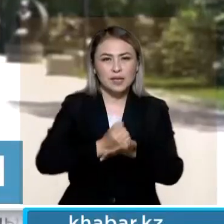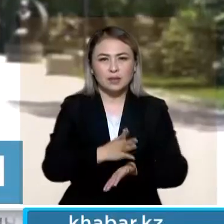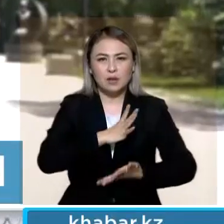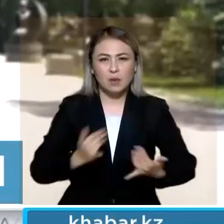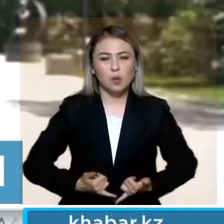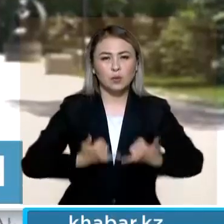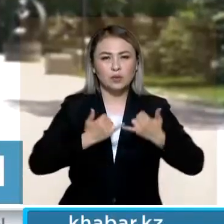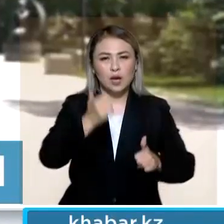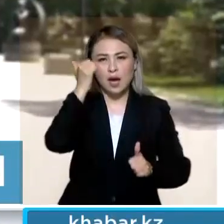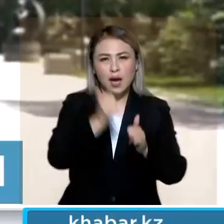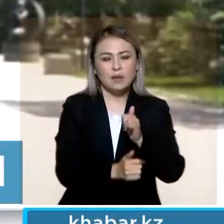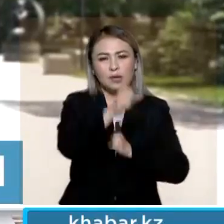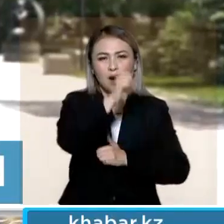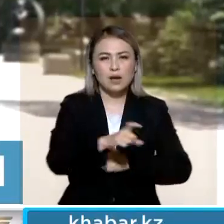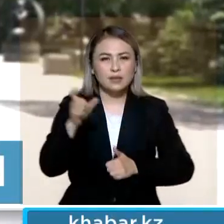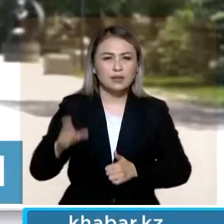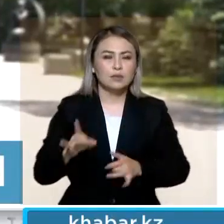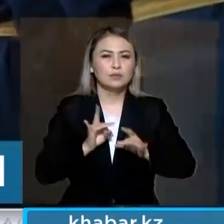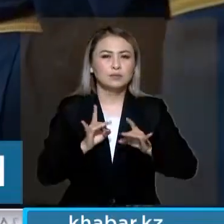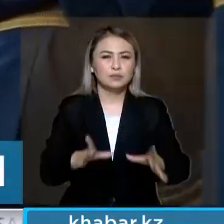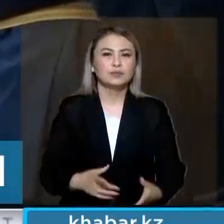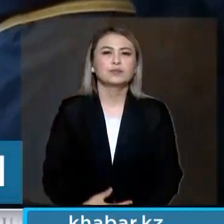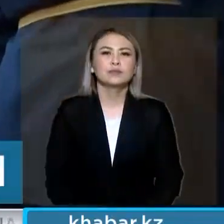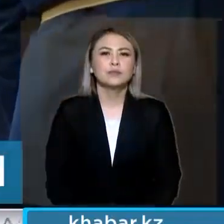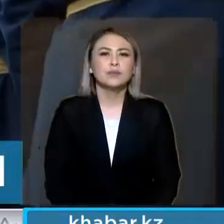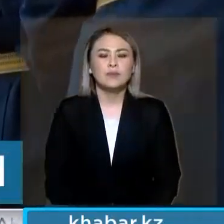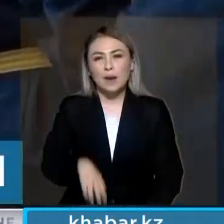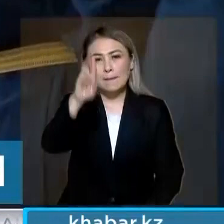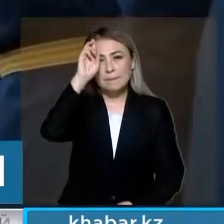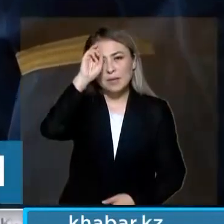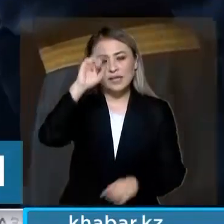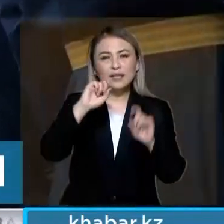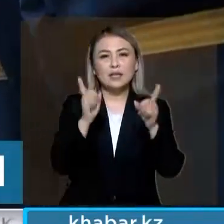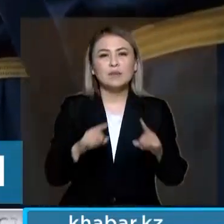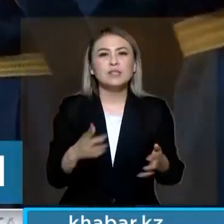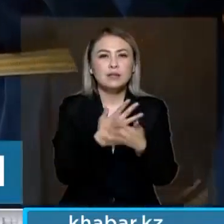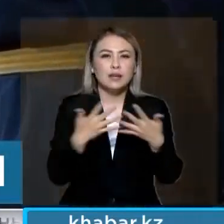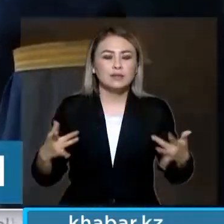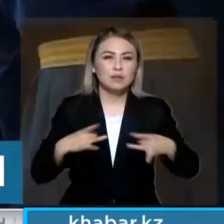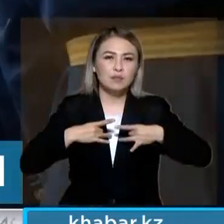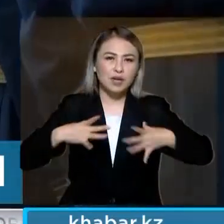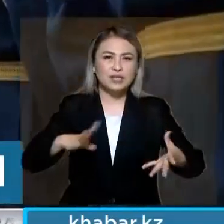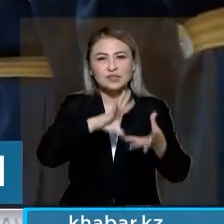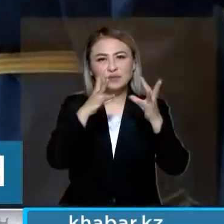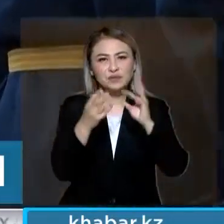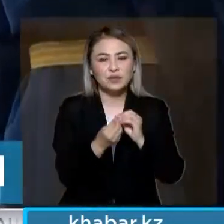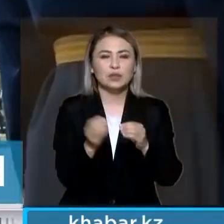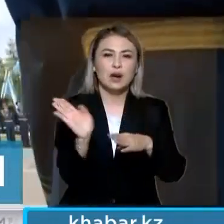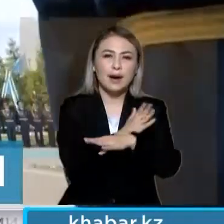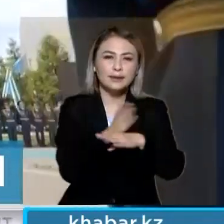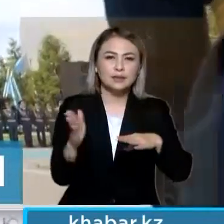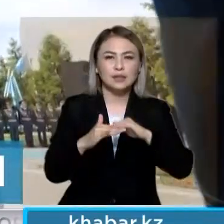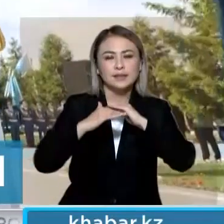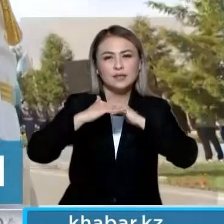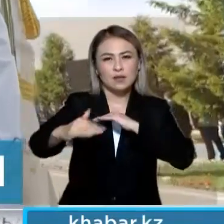қадірлеу еліміздің әрбір азаматының қасиетті борышы. Мемлекеттік рәміздер халықаралық бәсеке, алқалы жиындардан бөлек елдік